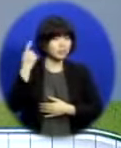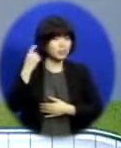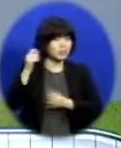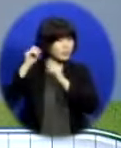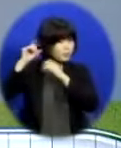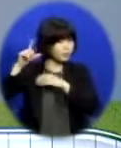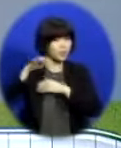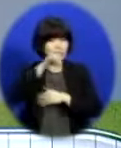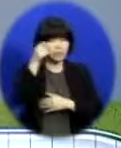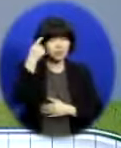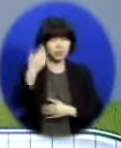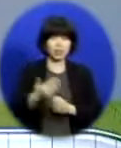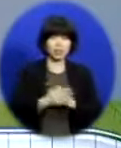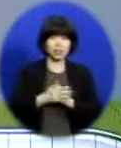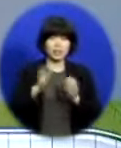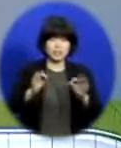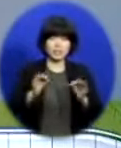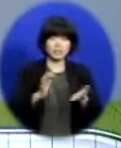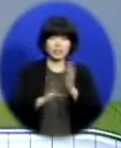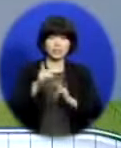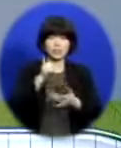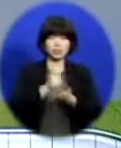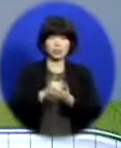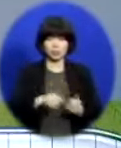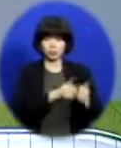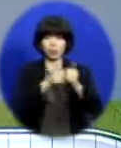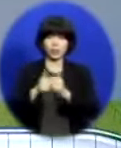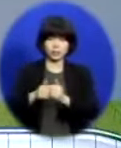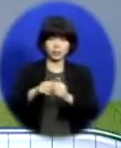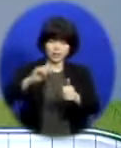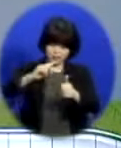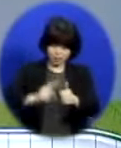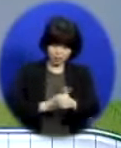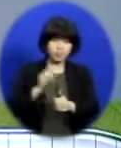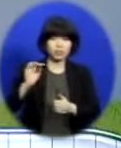열리니까 이제는 예수님과 동행하는 것이 자연스럽게